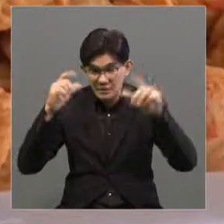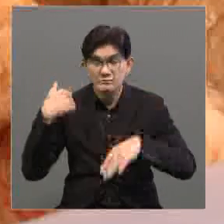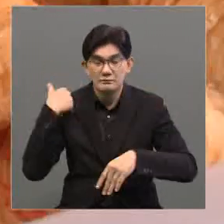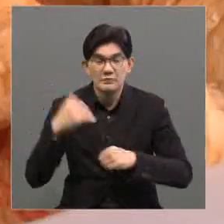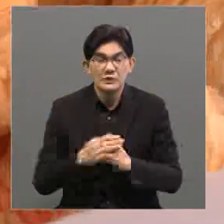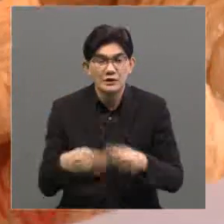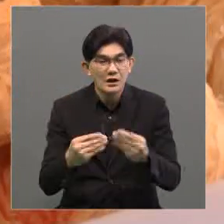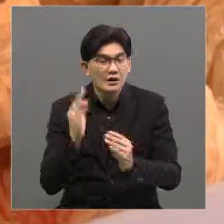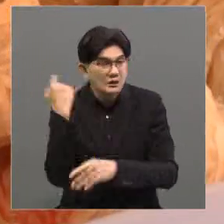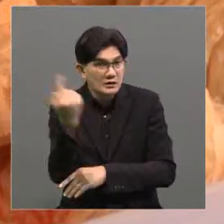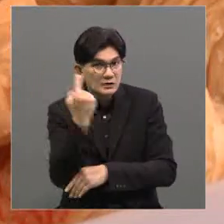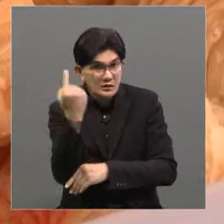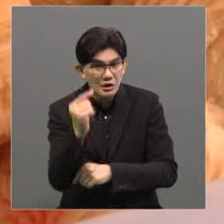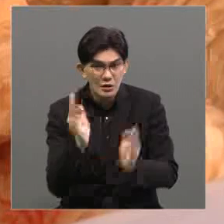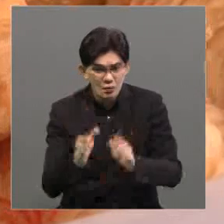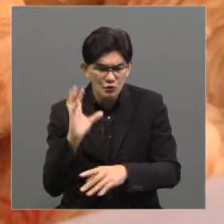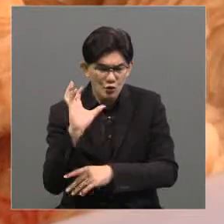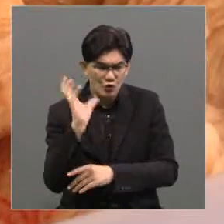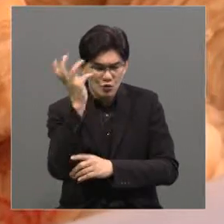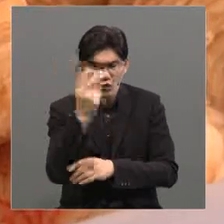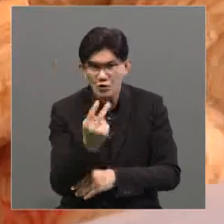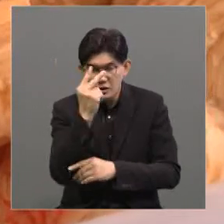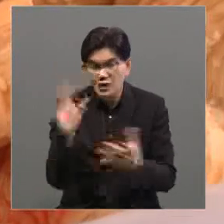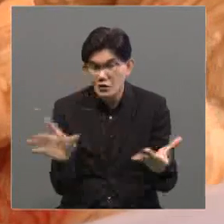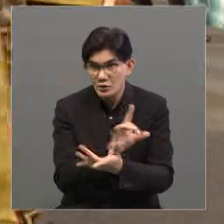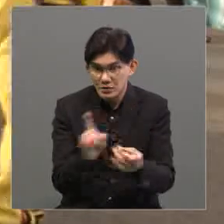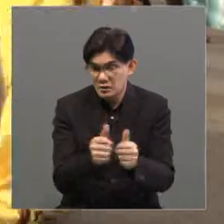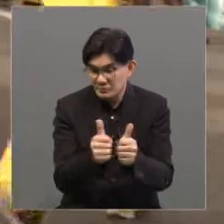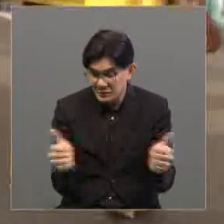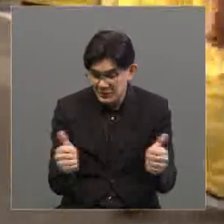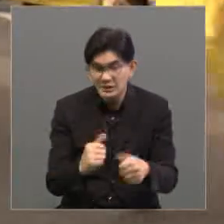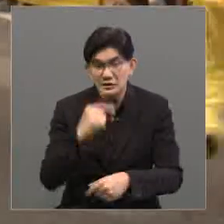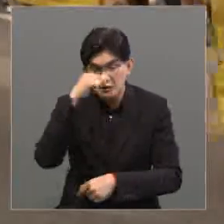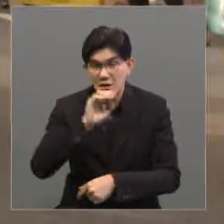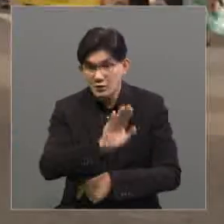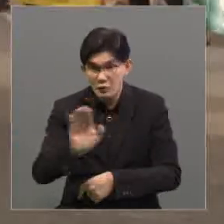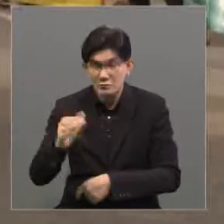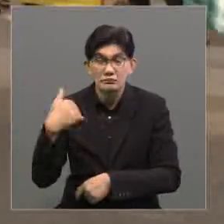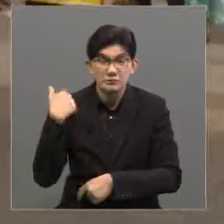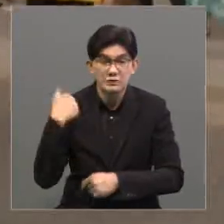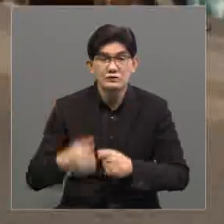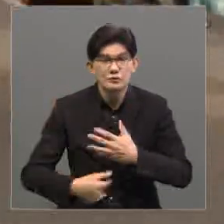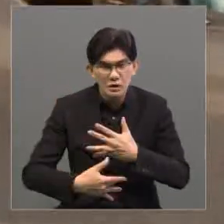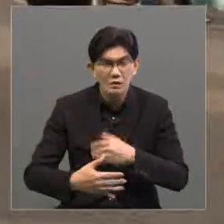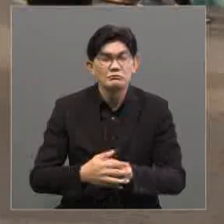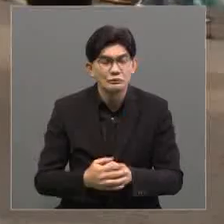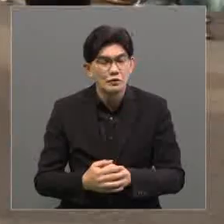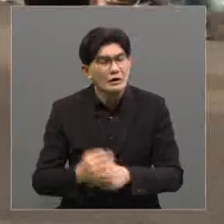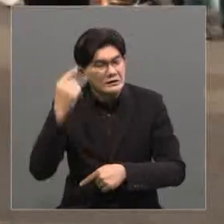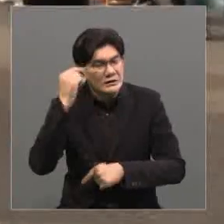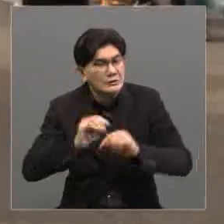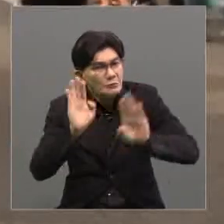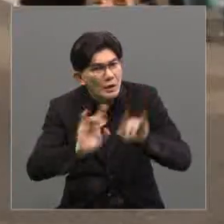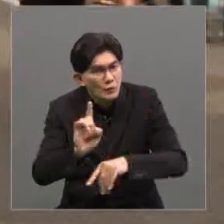ลให้นักท่องเที่ยวและผู้คนทั่วโลกได้เห็นวัฒนธรรมประเพณีอันดีงาม ของจังหวัดราชท่ามกลางสีสันบรรยาก